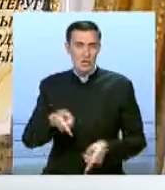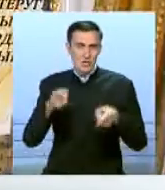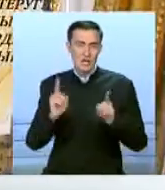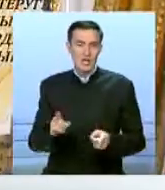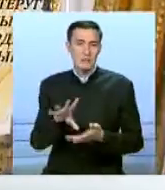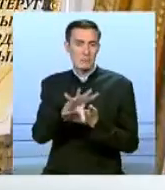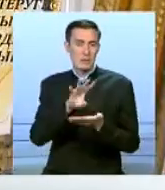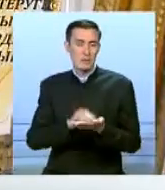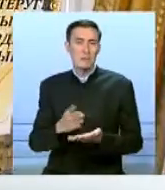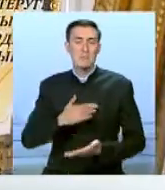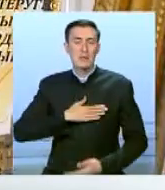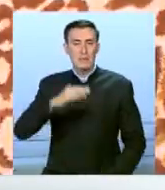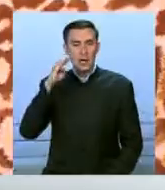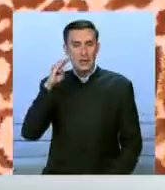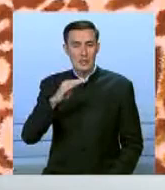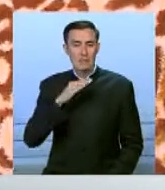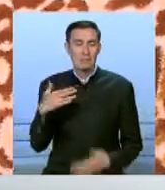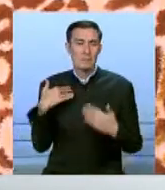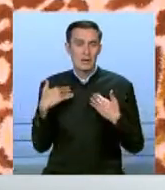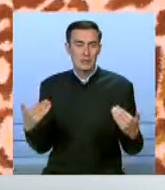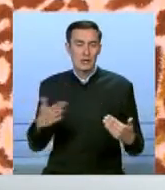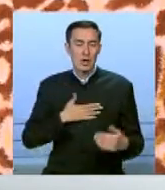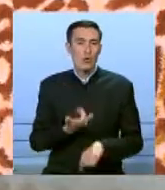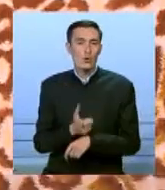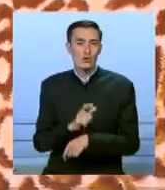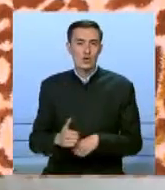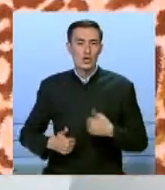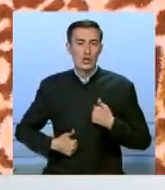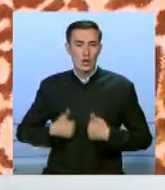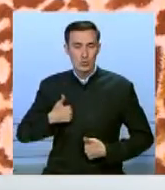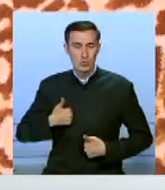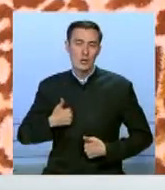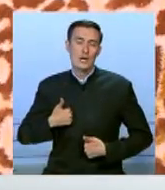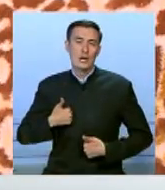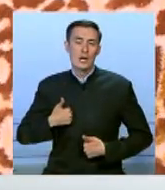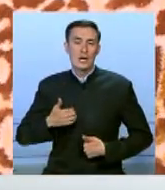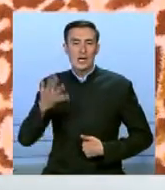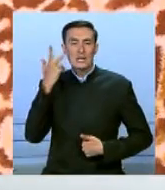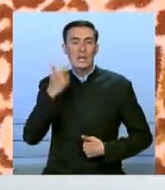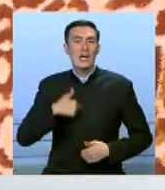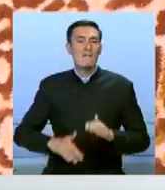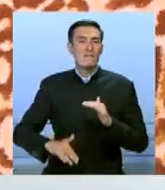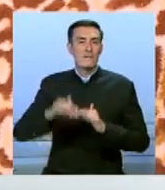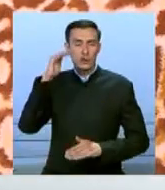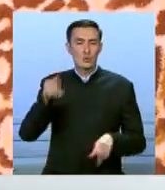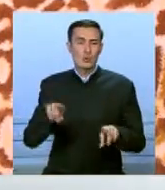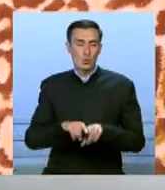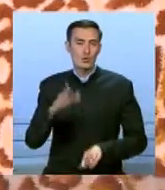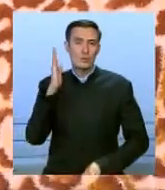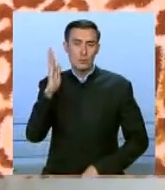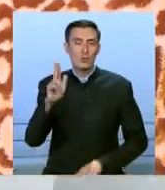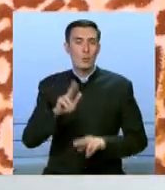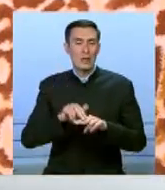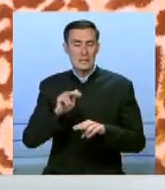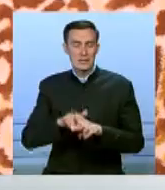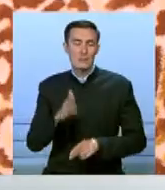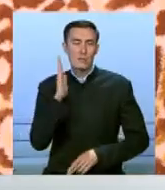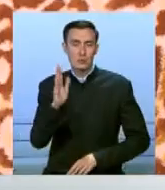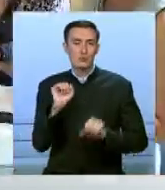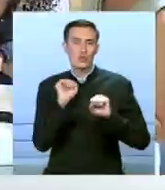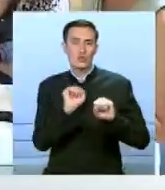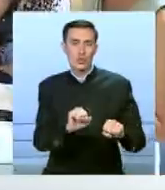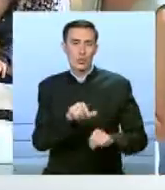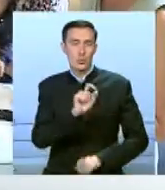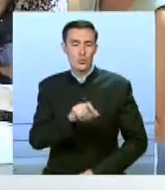всем. Я очень горжусь своим отцом. Он батыр. Когда я вырасту, тоже стану полицейским и буду защищать